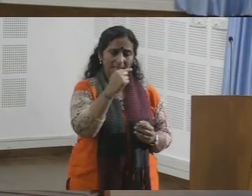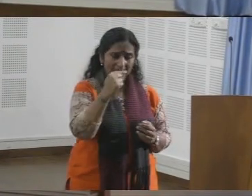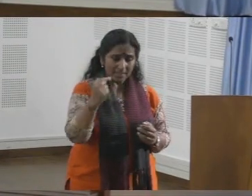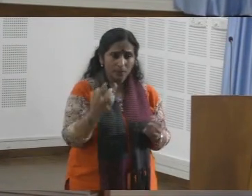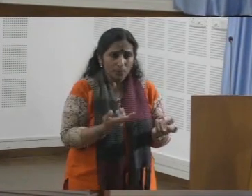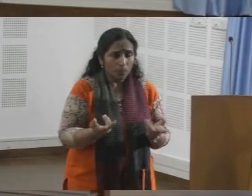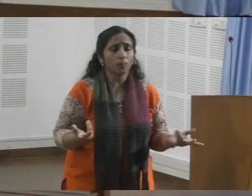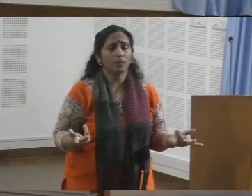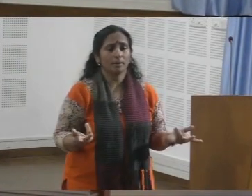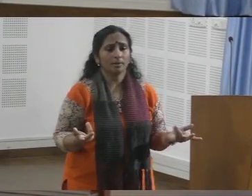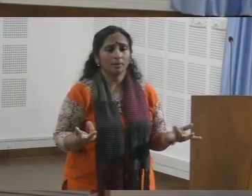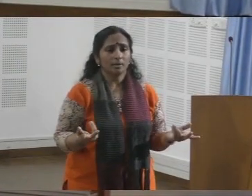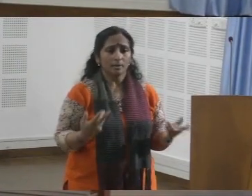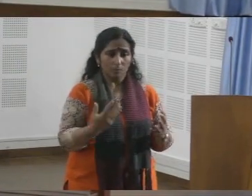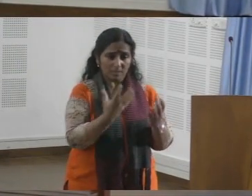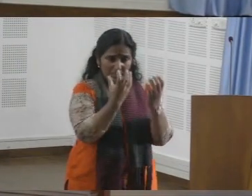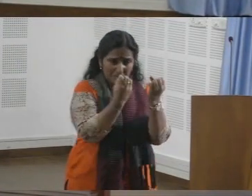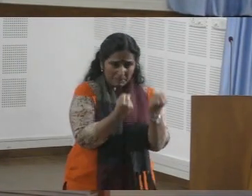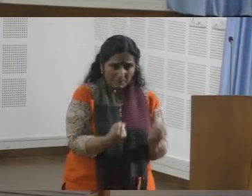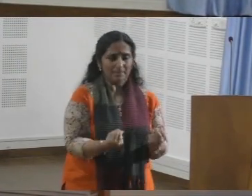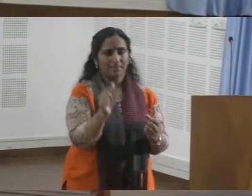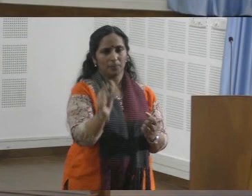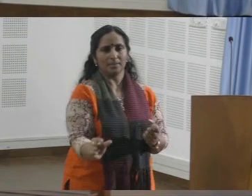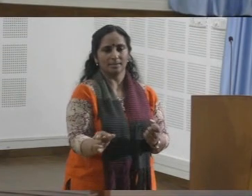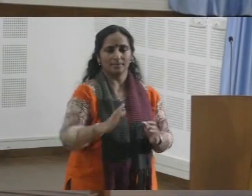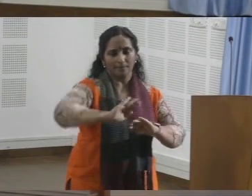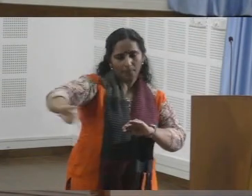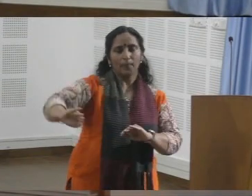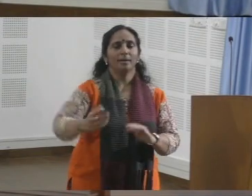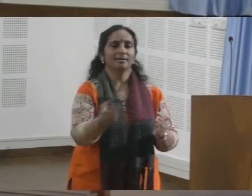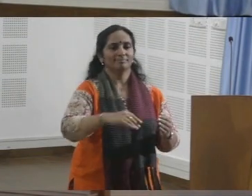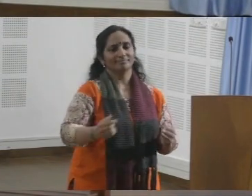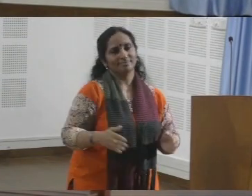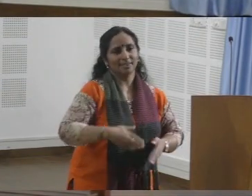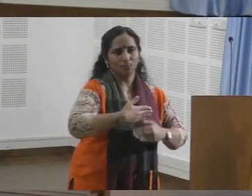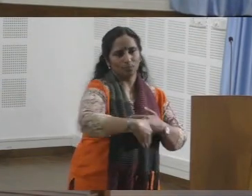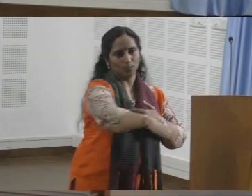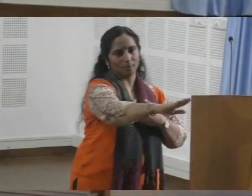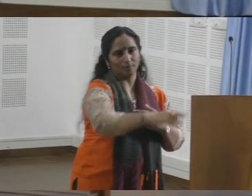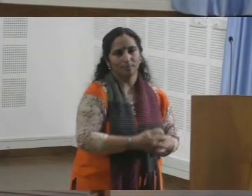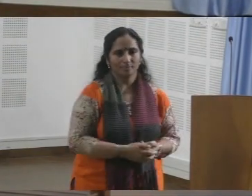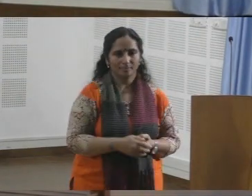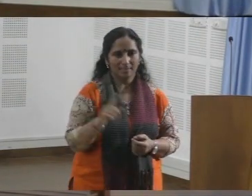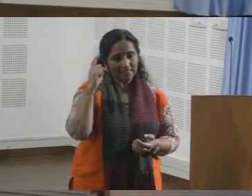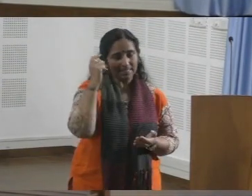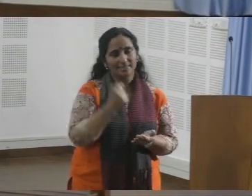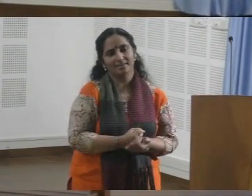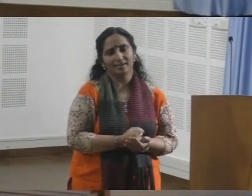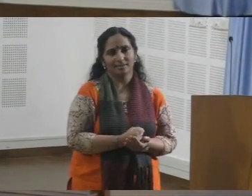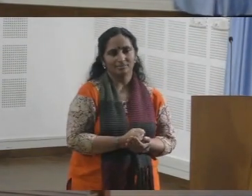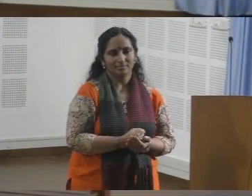എന്നെ താഴേക്ക് വലിക്കുന്നത് അതിൽ നിന്ന് ഞാനൊരു ഡിസ്റ്റൻസ് കീപ്പ് ചെയ്യാൻ പഠിച്ചു. അപ്പോൾ ശരിക്കും പറഞ്ഞാൽ റിലേറ്റീവ്സും ഫാമിലി